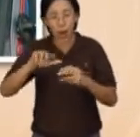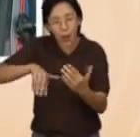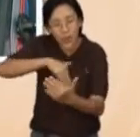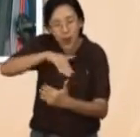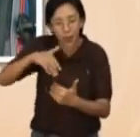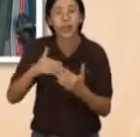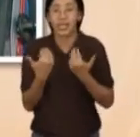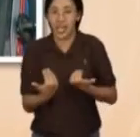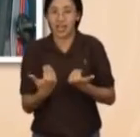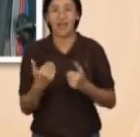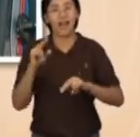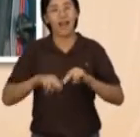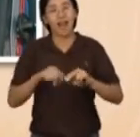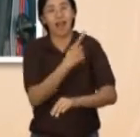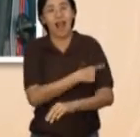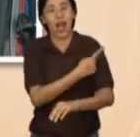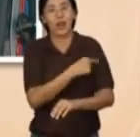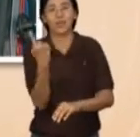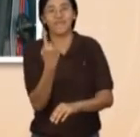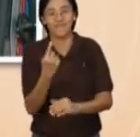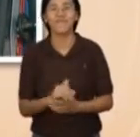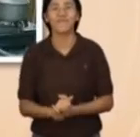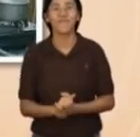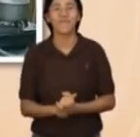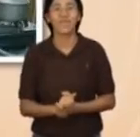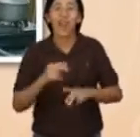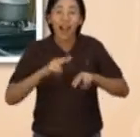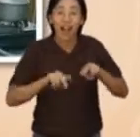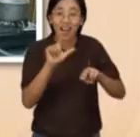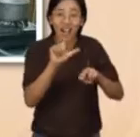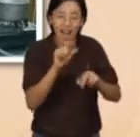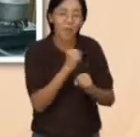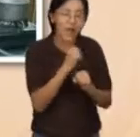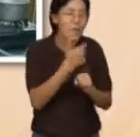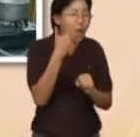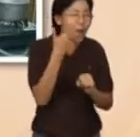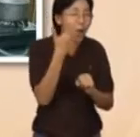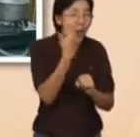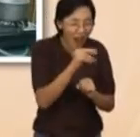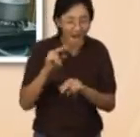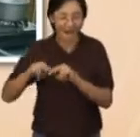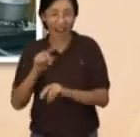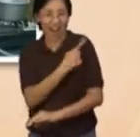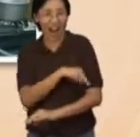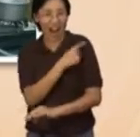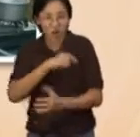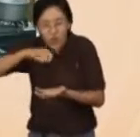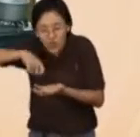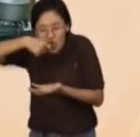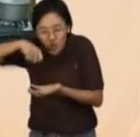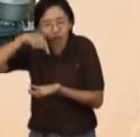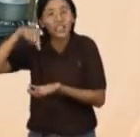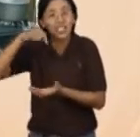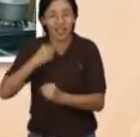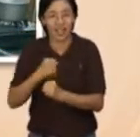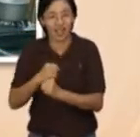าะไข่ขาวจากการนำไข่แดงไปทำขนมหวาน ครับ อย่างที่อาจารย์บอกไปโอ้โหน่าทึ่งมากๆเลยนะคะคนไทย ก็